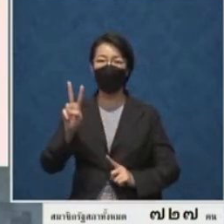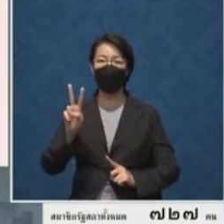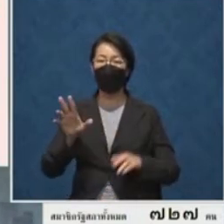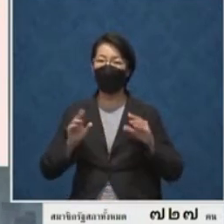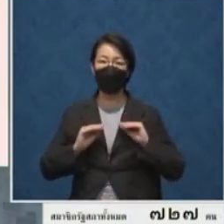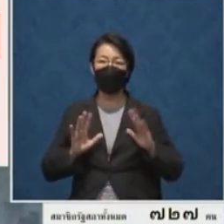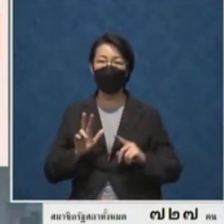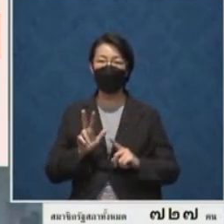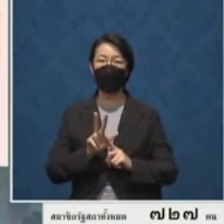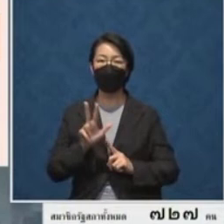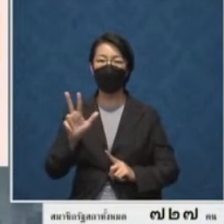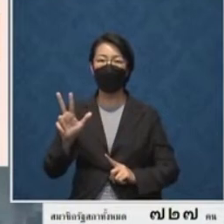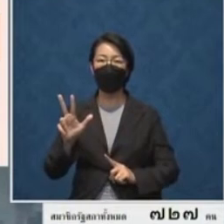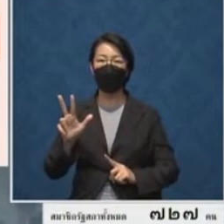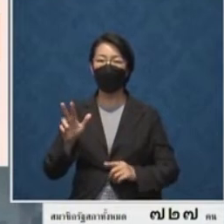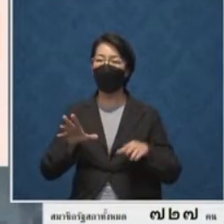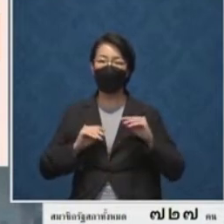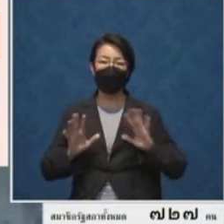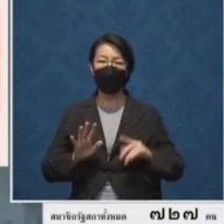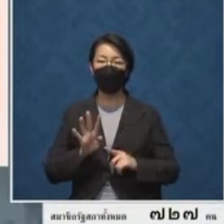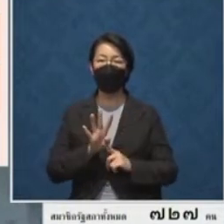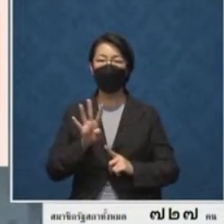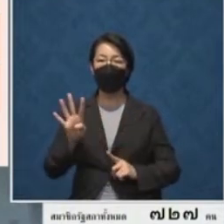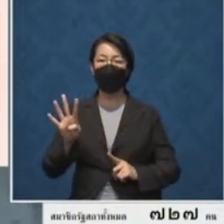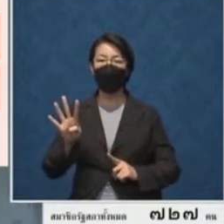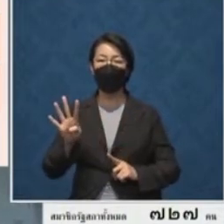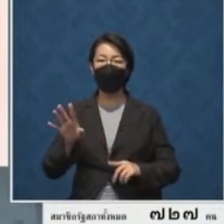3ไม่รับหลักการ4ไม่รับหลักการ